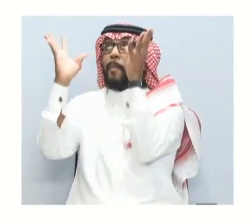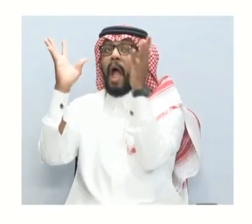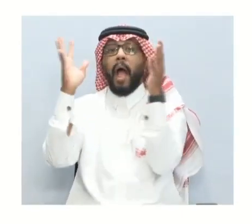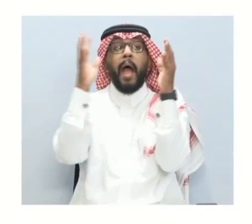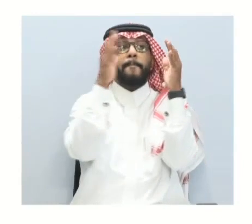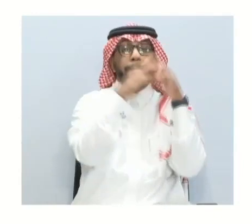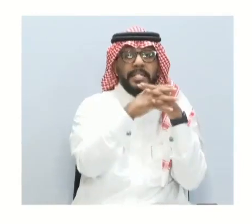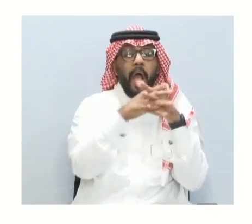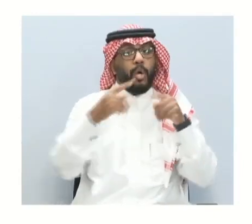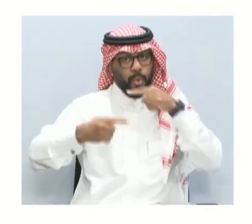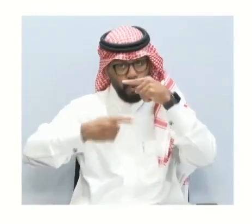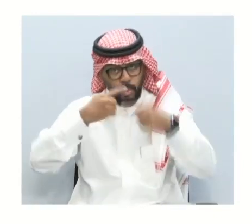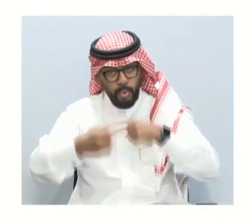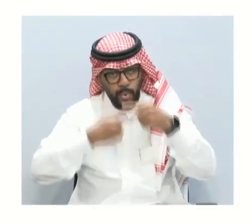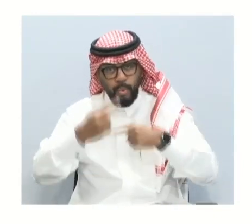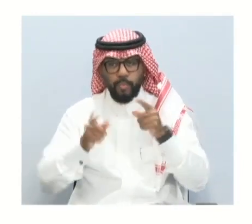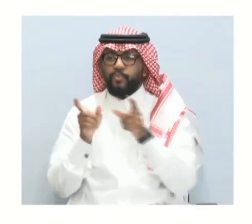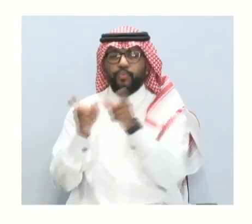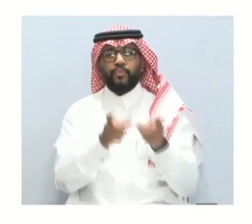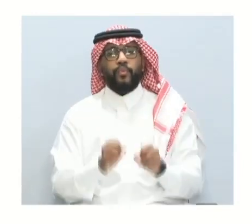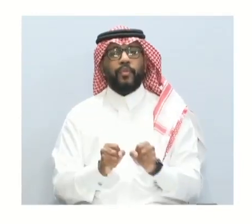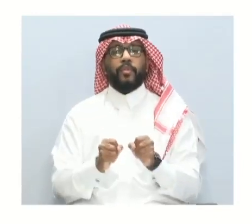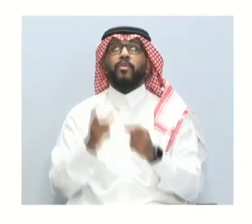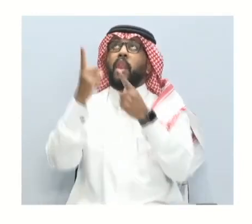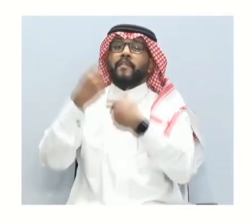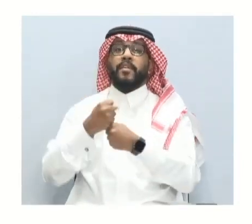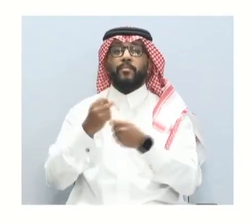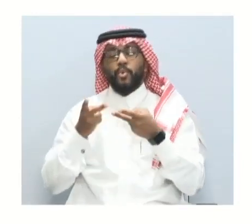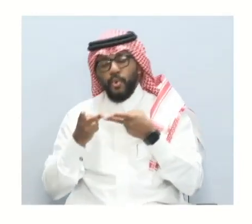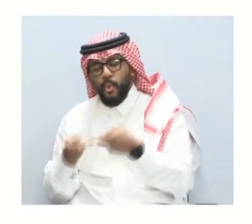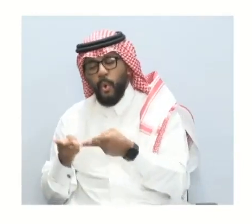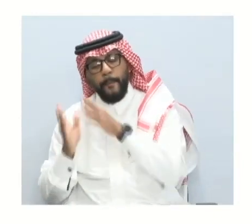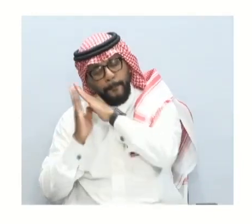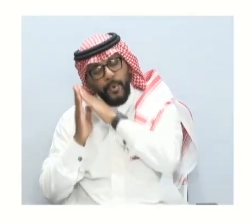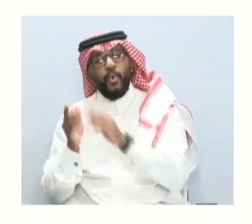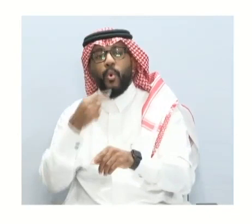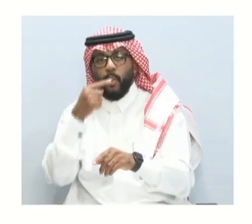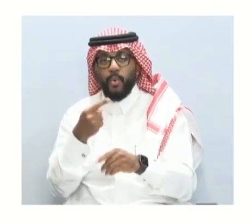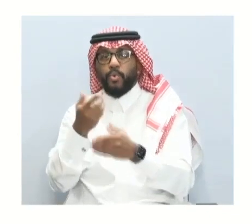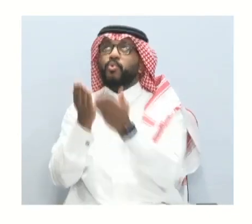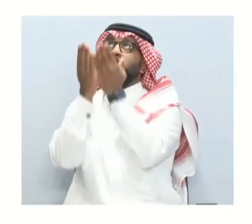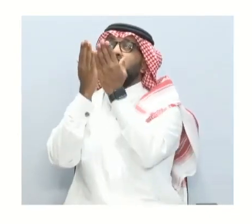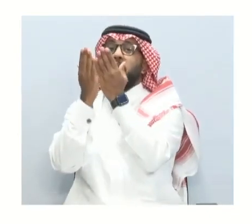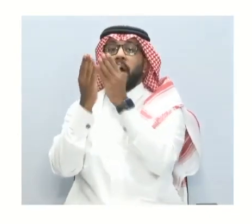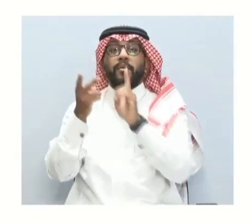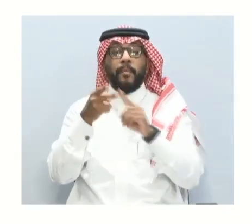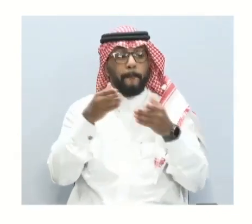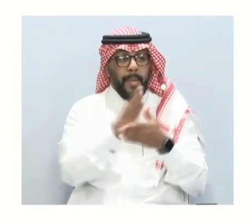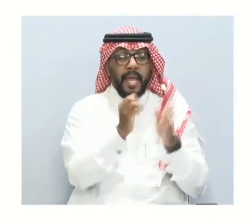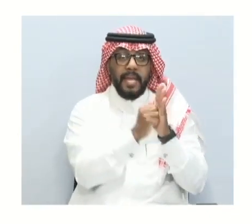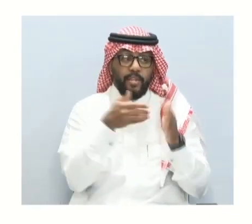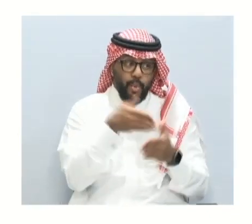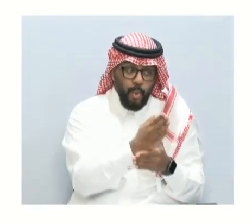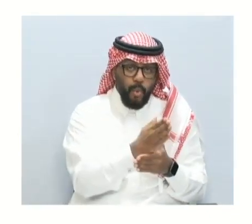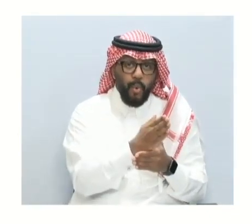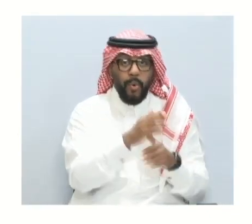والمساء والاذكار المناسبات كاذ كار النوم ونزول المنزل وغيرها ينبغي علينا ان